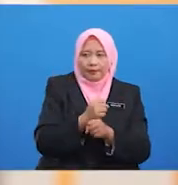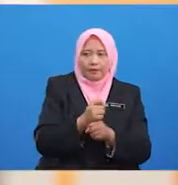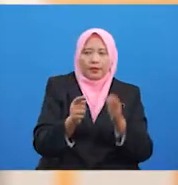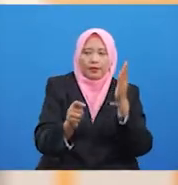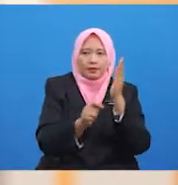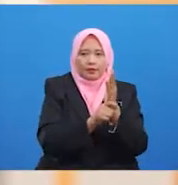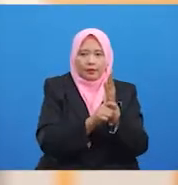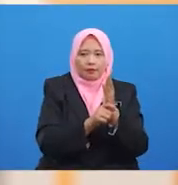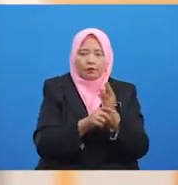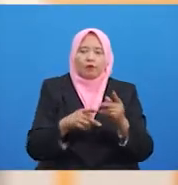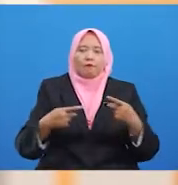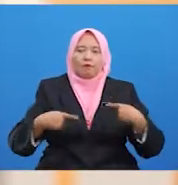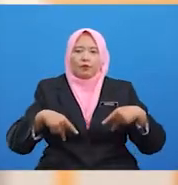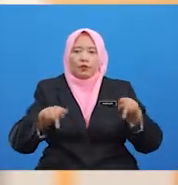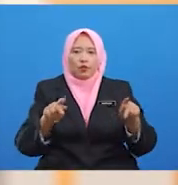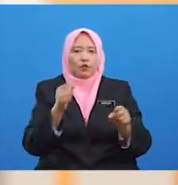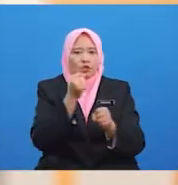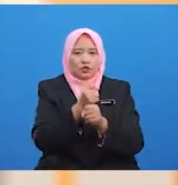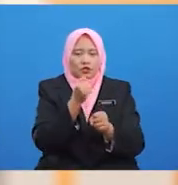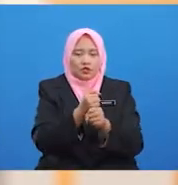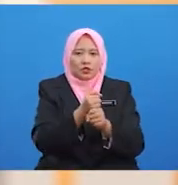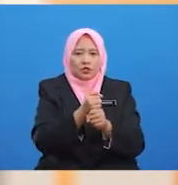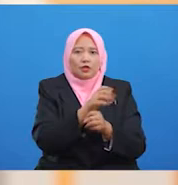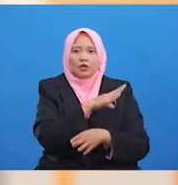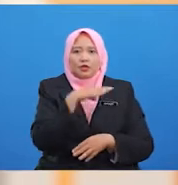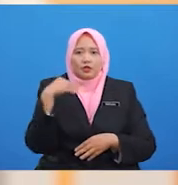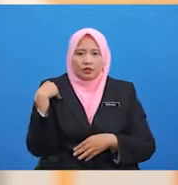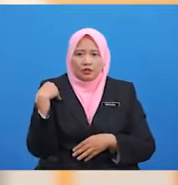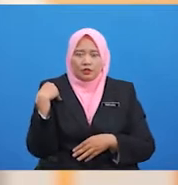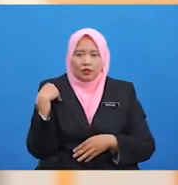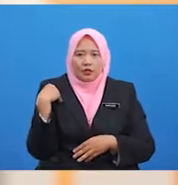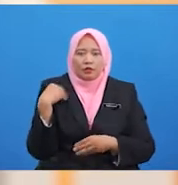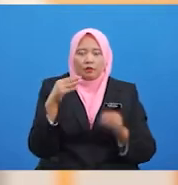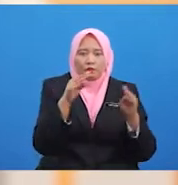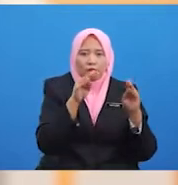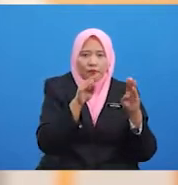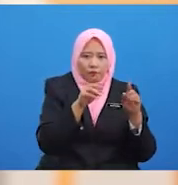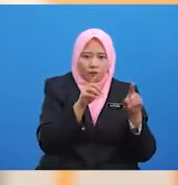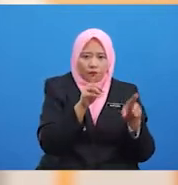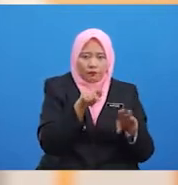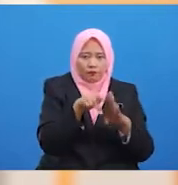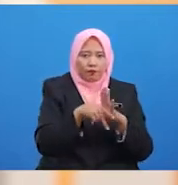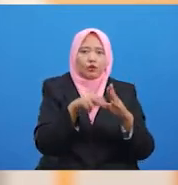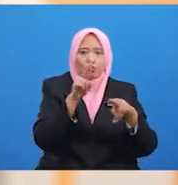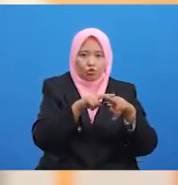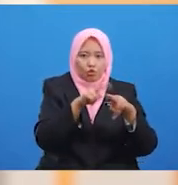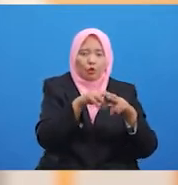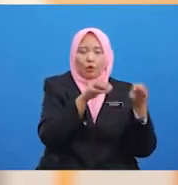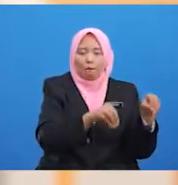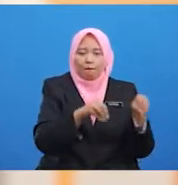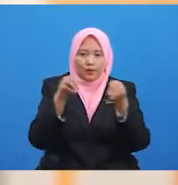dan menggalakkan penghijrahan penduduk luar bandar ke bandar untuk